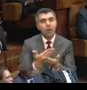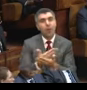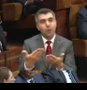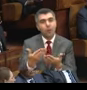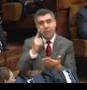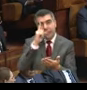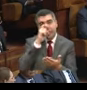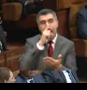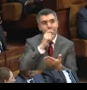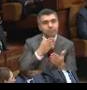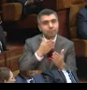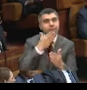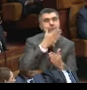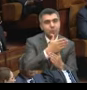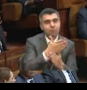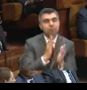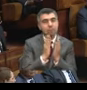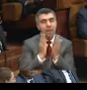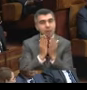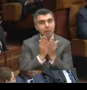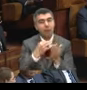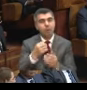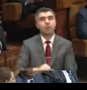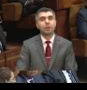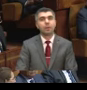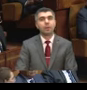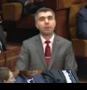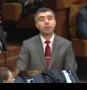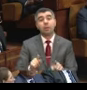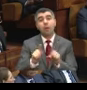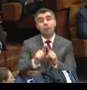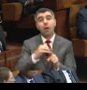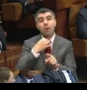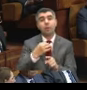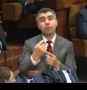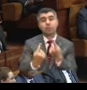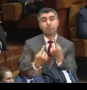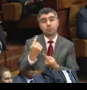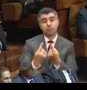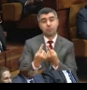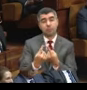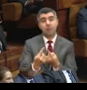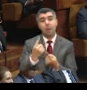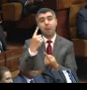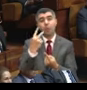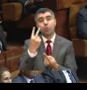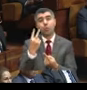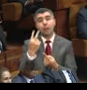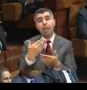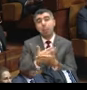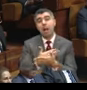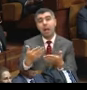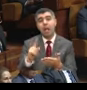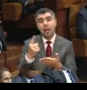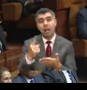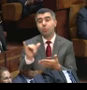في الولوج لهذه المنظومه يلقاو حقهم. ايضا نسبه التنفيذ، تكلمتوا تقريبا على 1.5 مليار ديال الدرهم، شحال